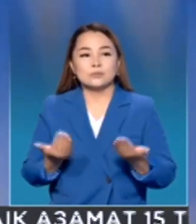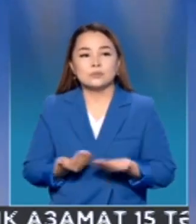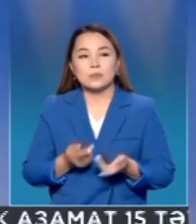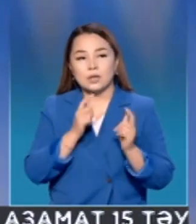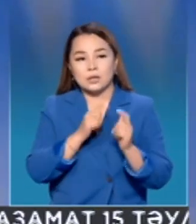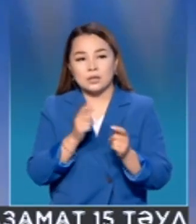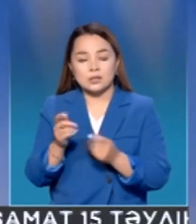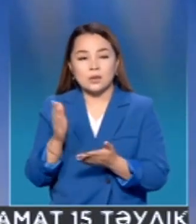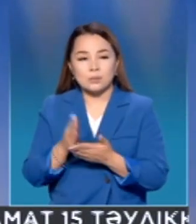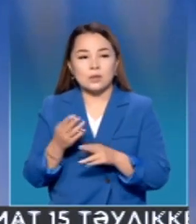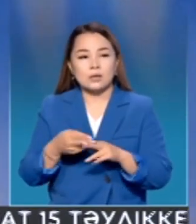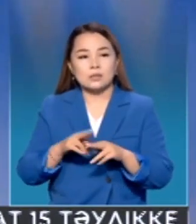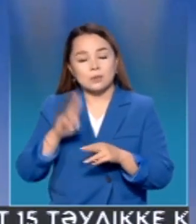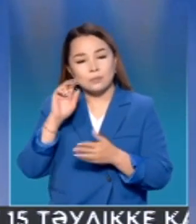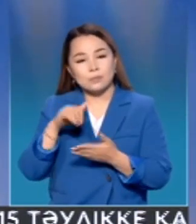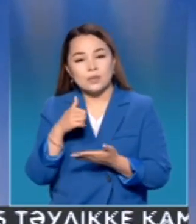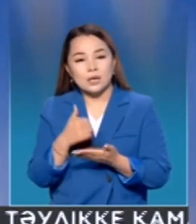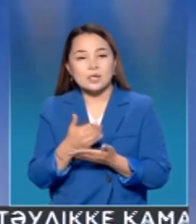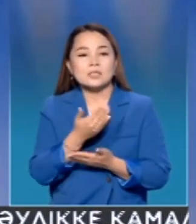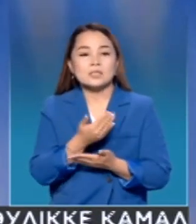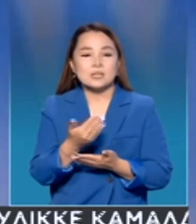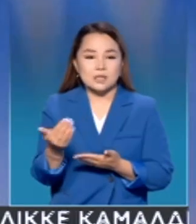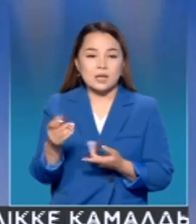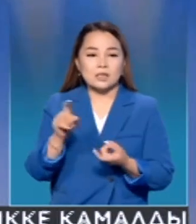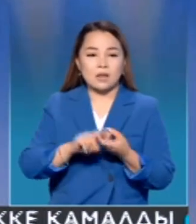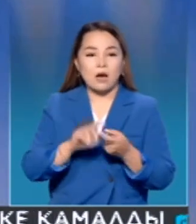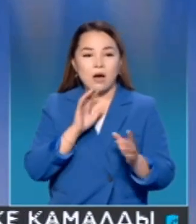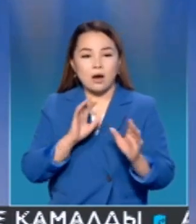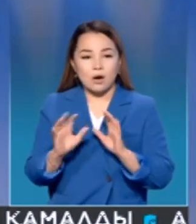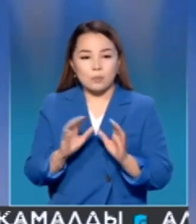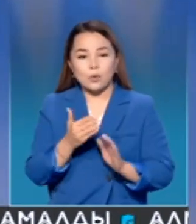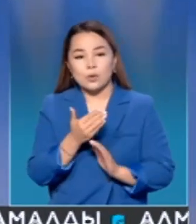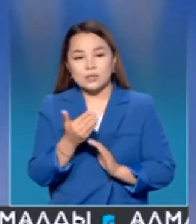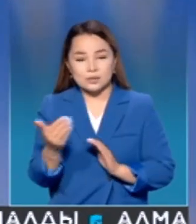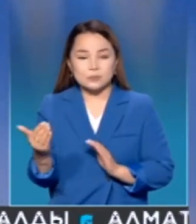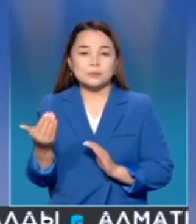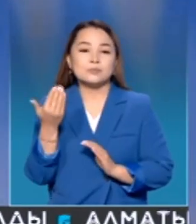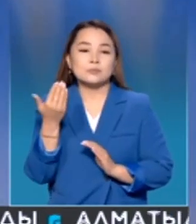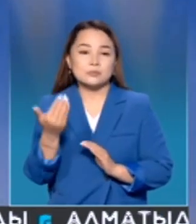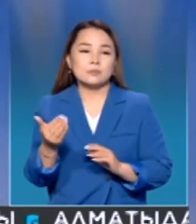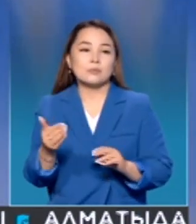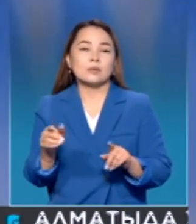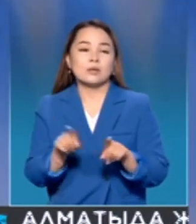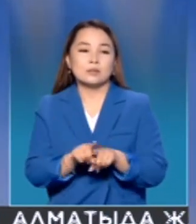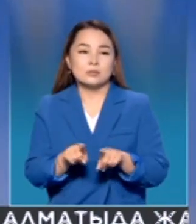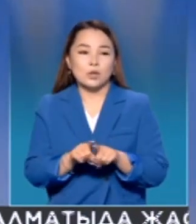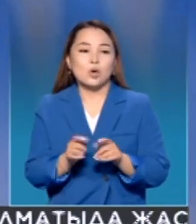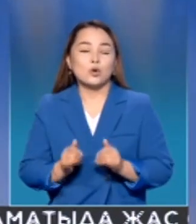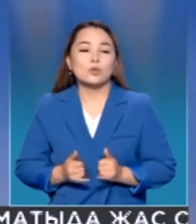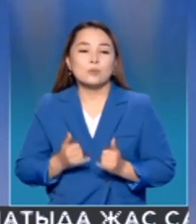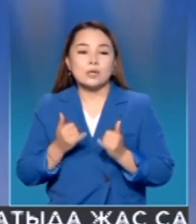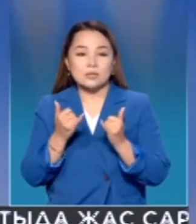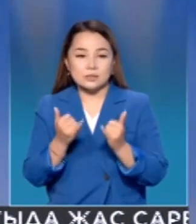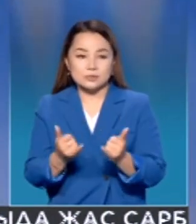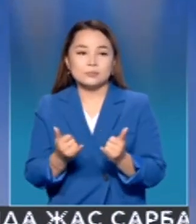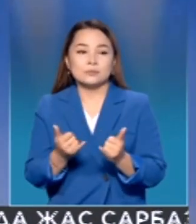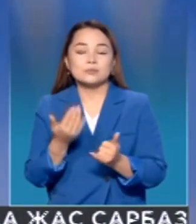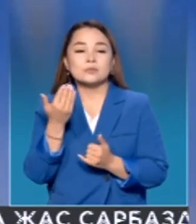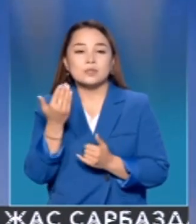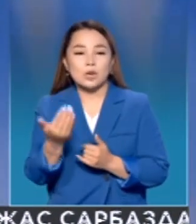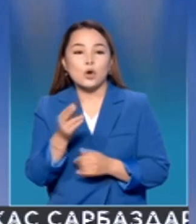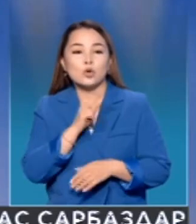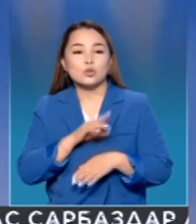сыйлаймыз. Бұл мемлекет басшысының сіздерге деген қамқорлығы, сіздерге деген құрметі,